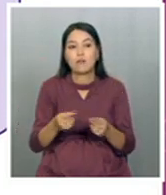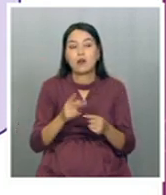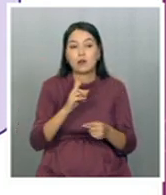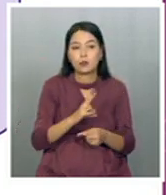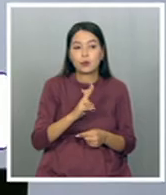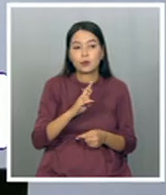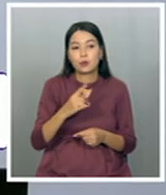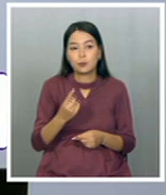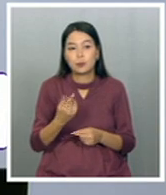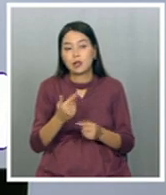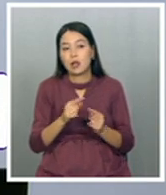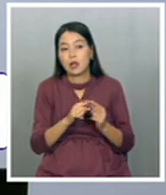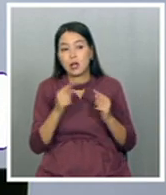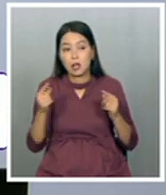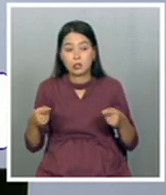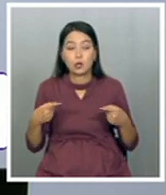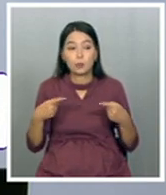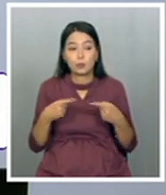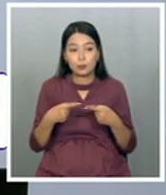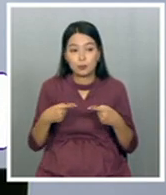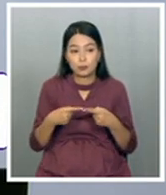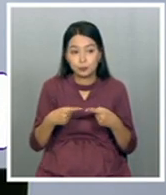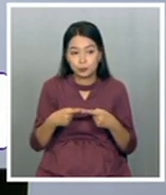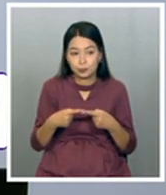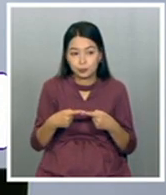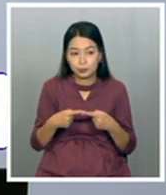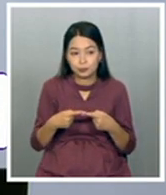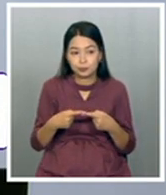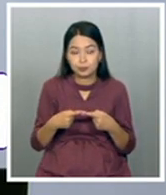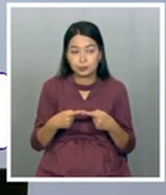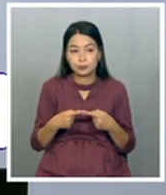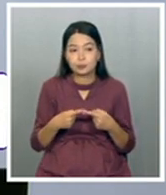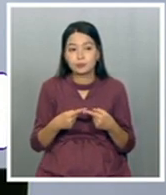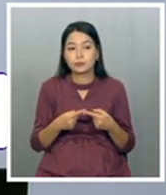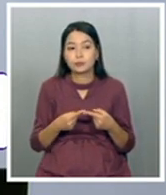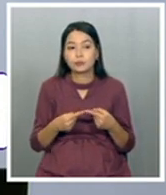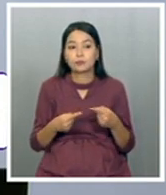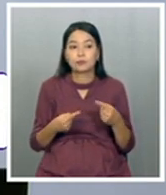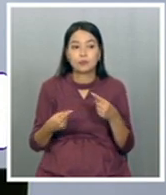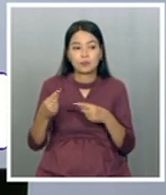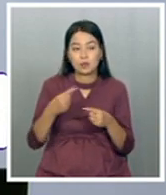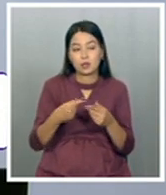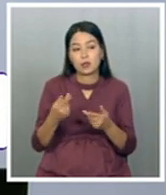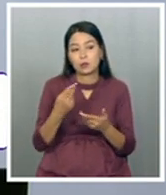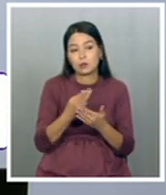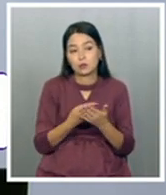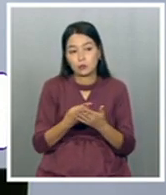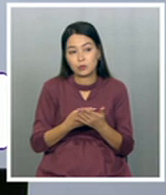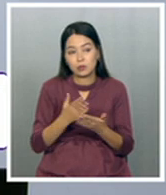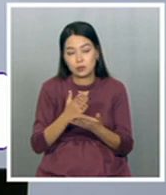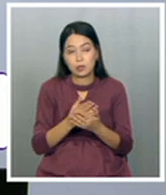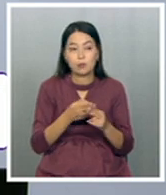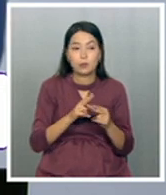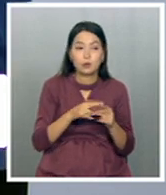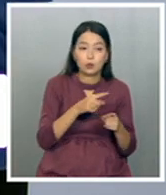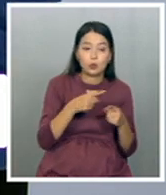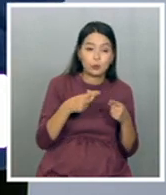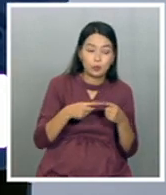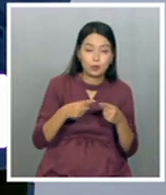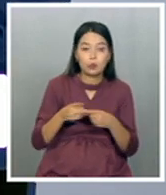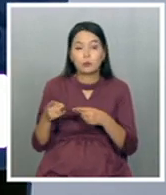Осы екі аралықтағы бұрыштың шамасы бір-біріне тең екенін мына суреттен көріп отырмыз. Яғни мына бұрышқа тең болып